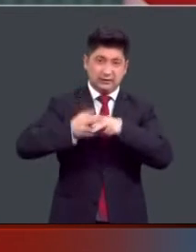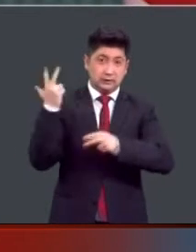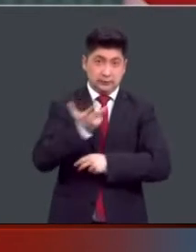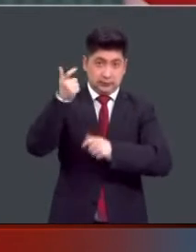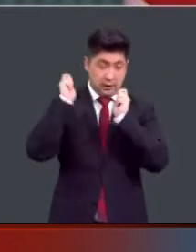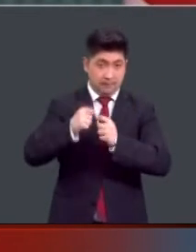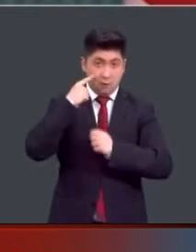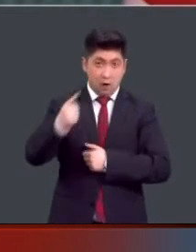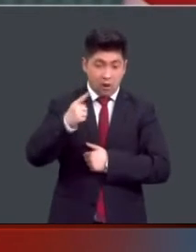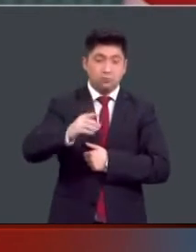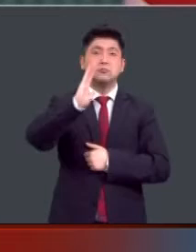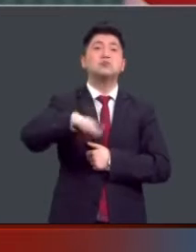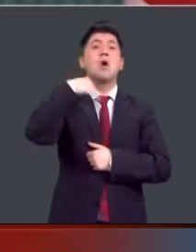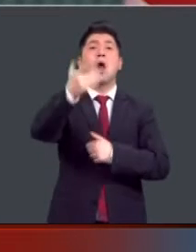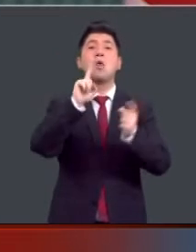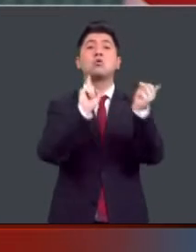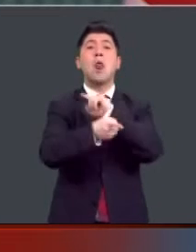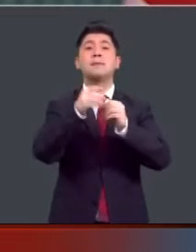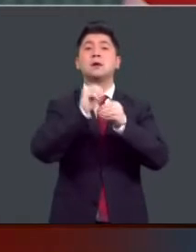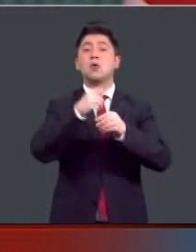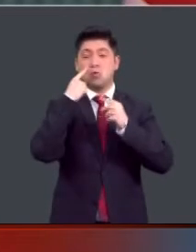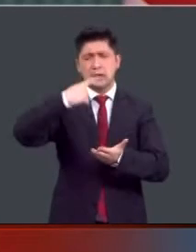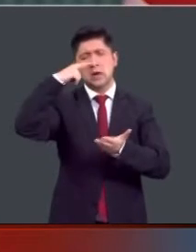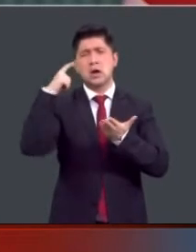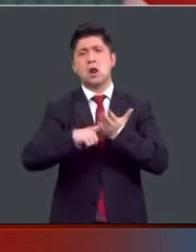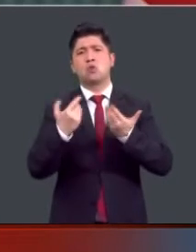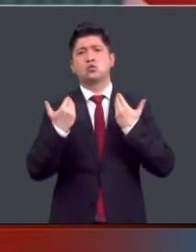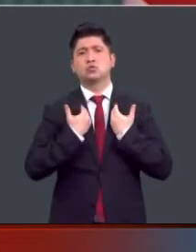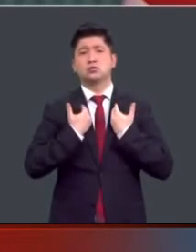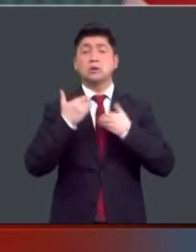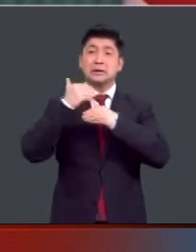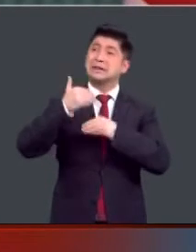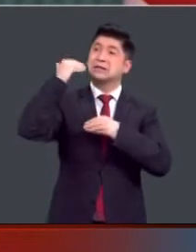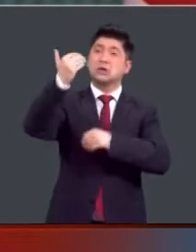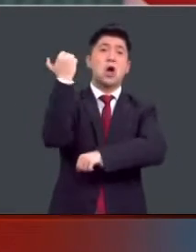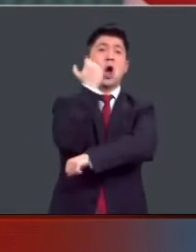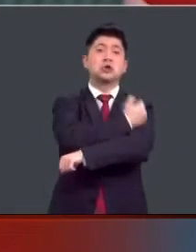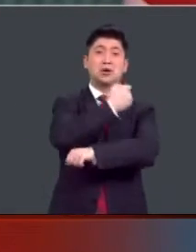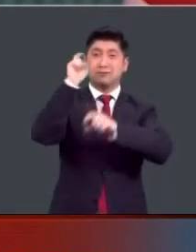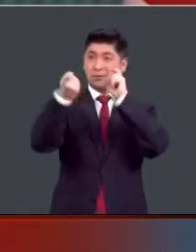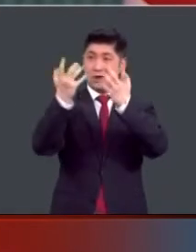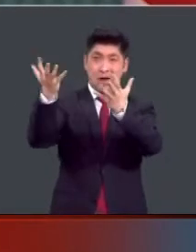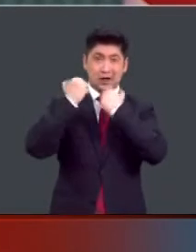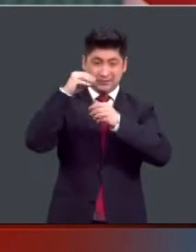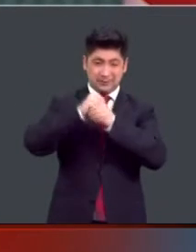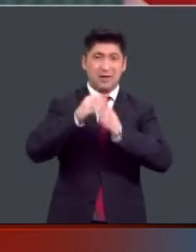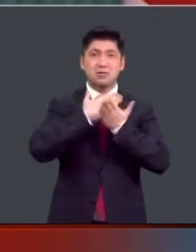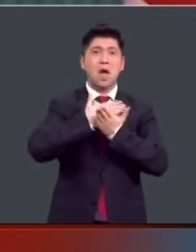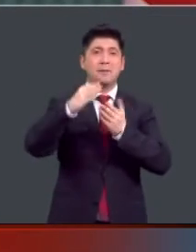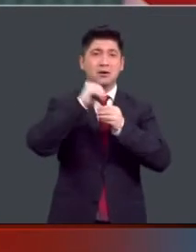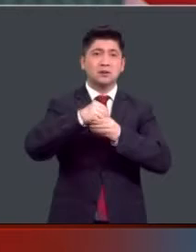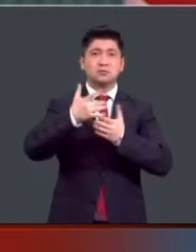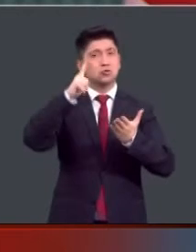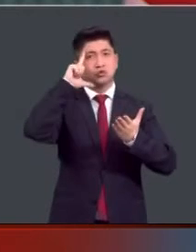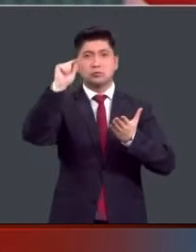sürmesi Önümüzdeki dönemi görmemiz bakımından önemlidir dışarıdan aşı tedarikinin sürdürülebilirliği